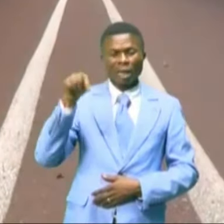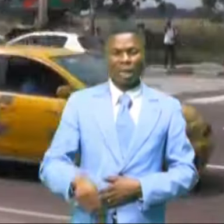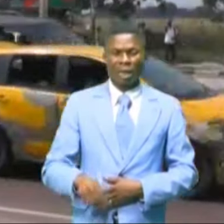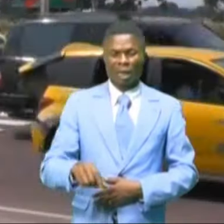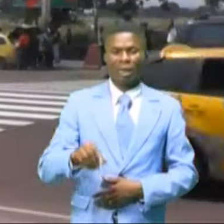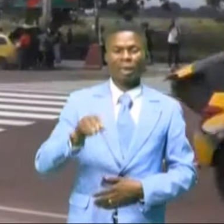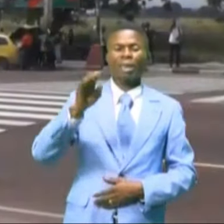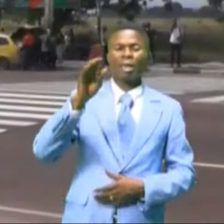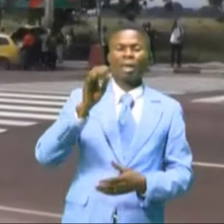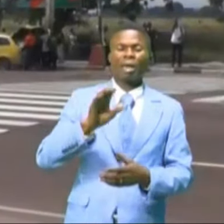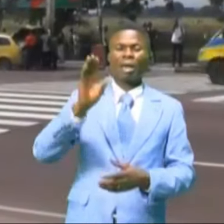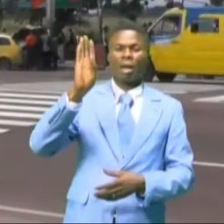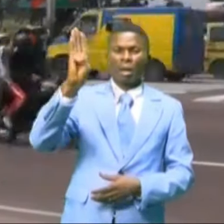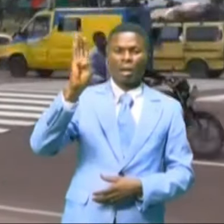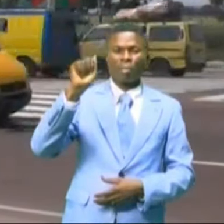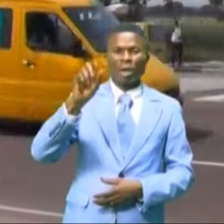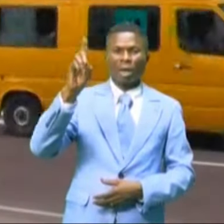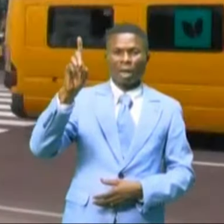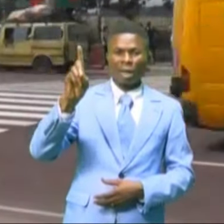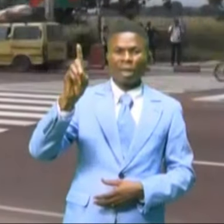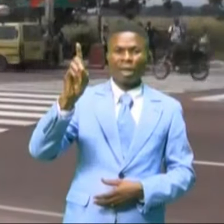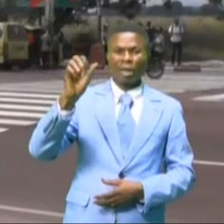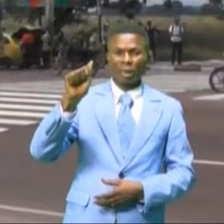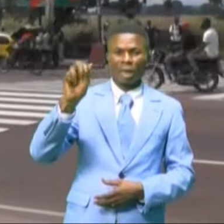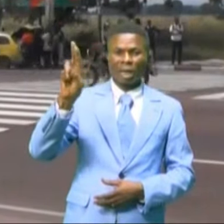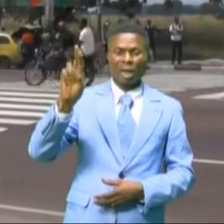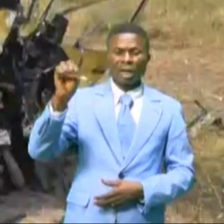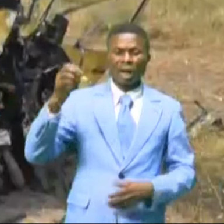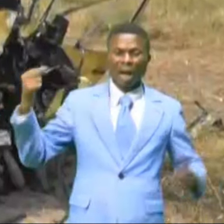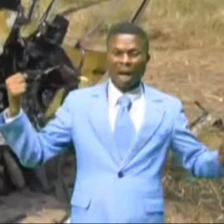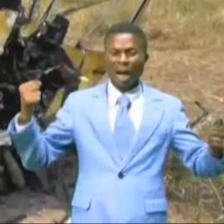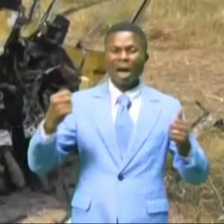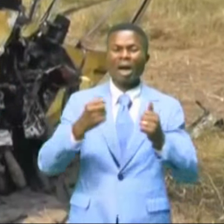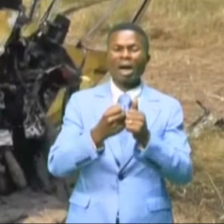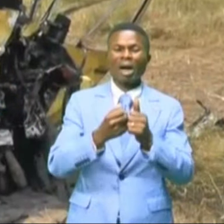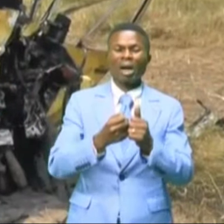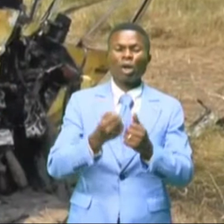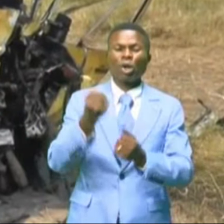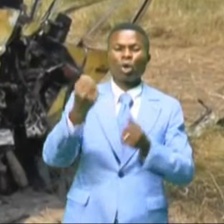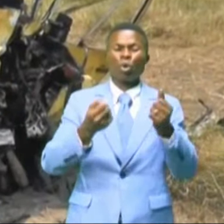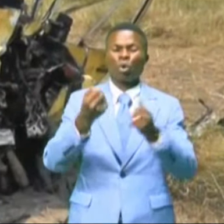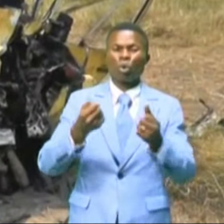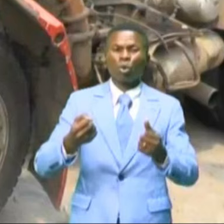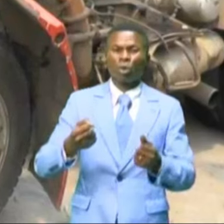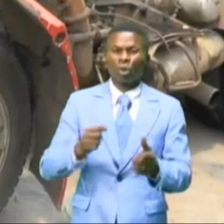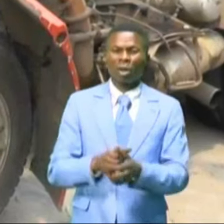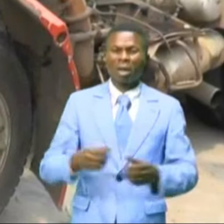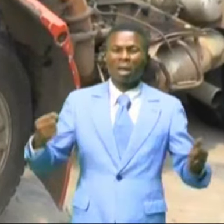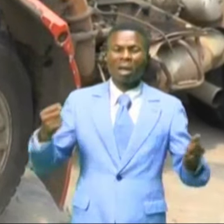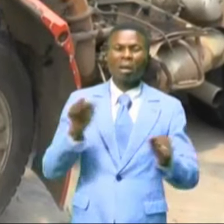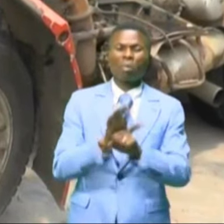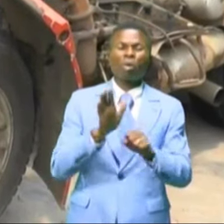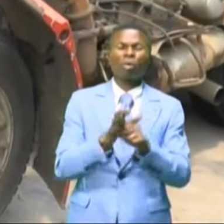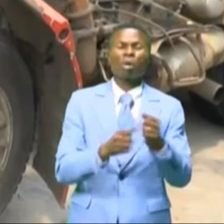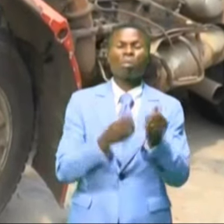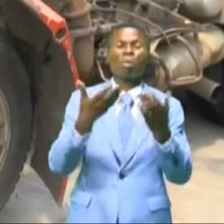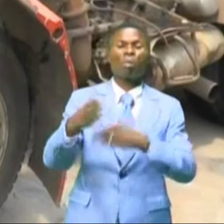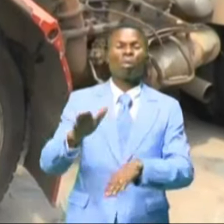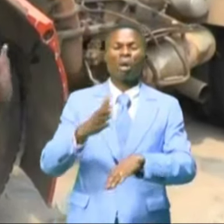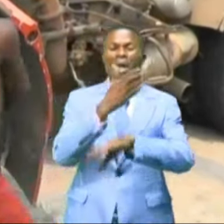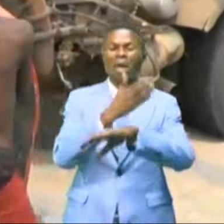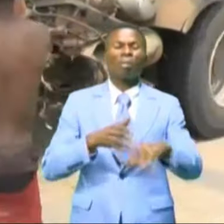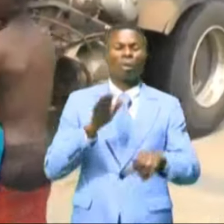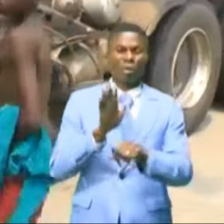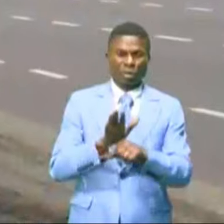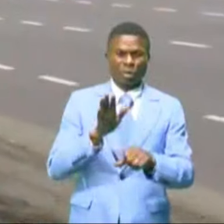de Lancélé, où s'est produit un grave accident de circulation avec mort d'hommes et de nombreux blessés.